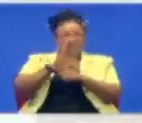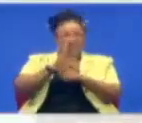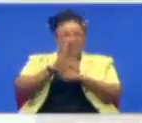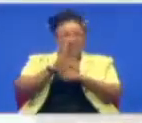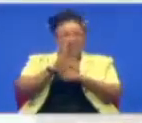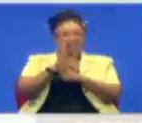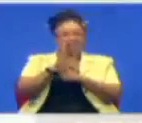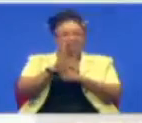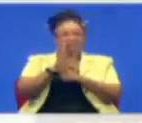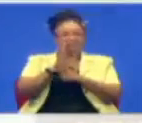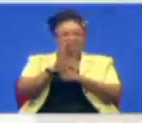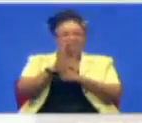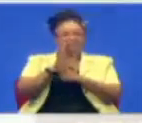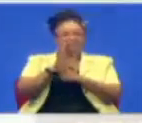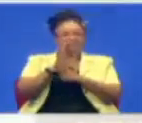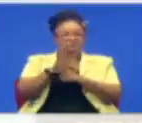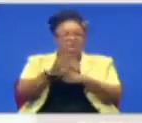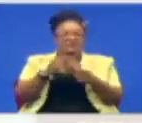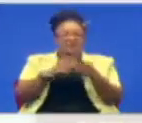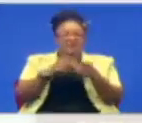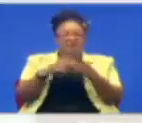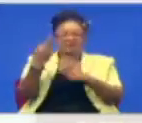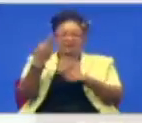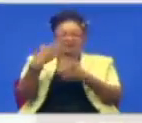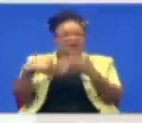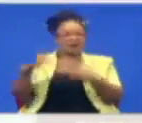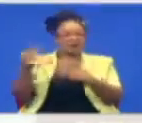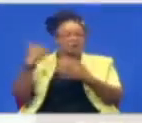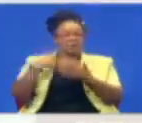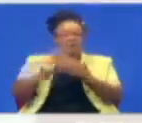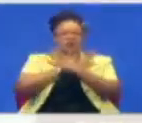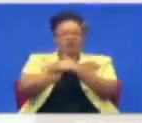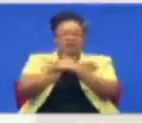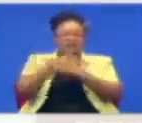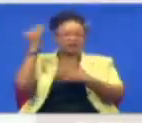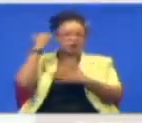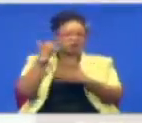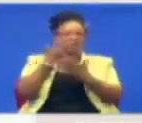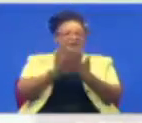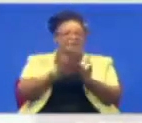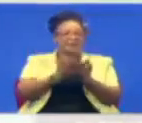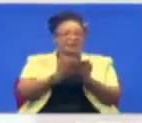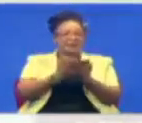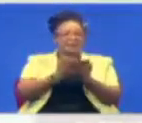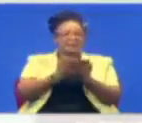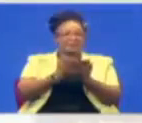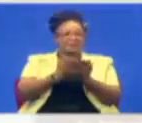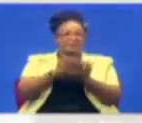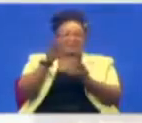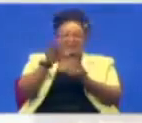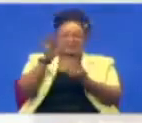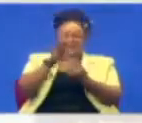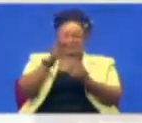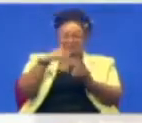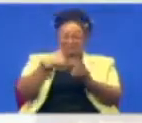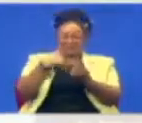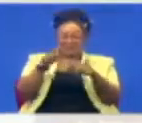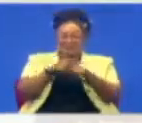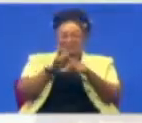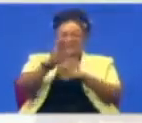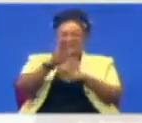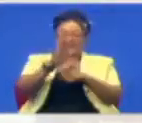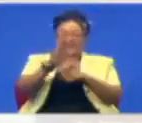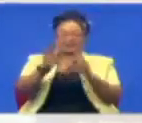ago, my colleagues in the Court of Appeal identified me to be their captain